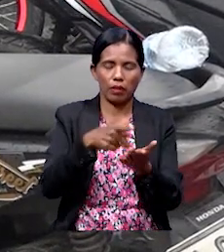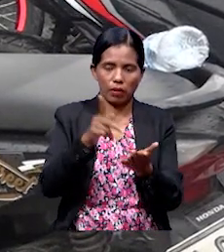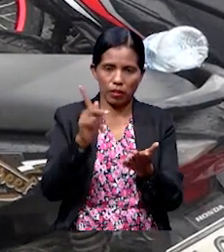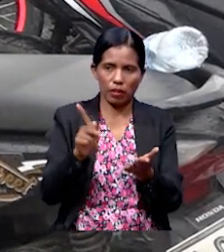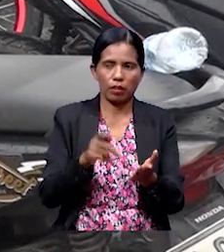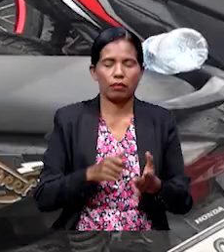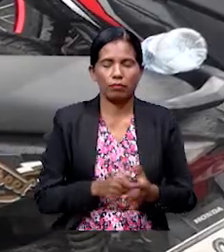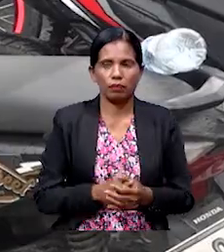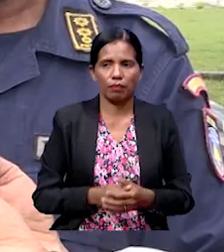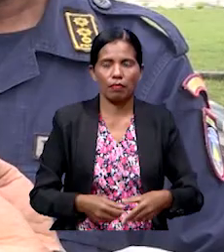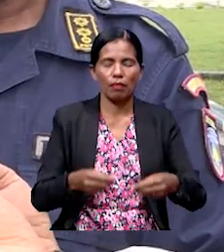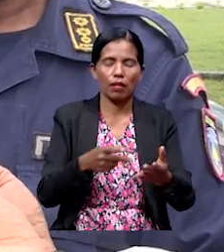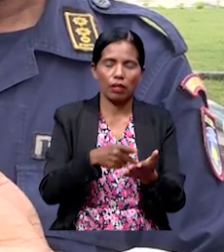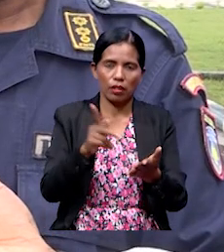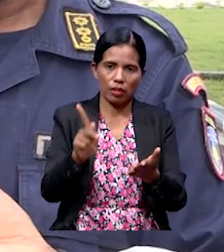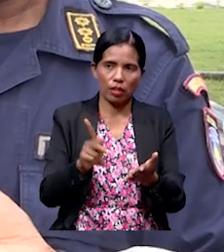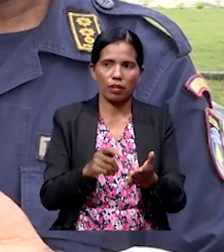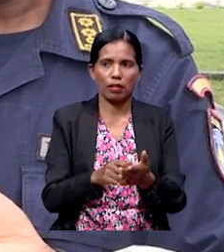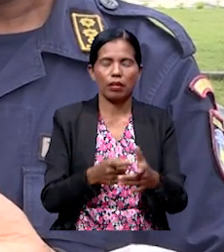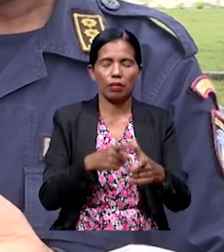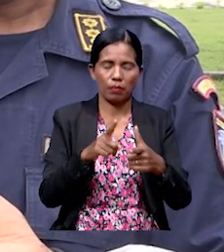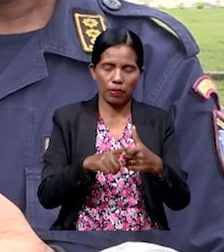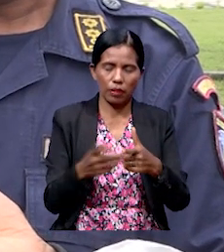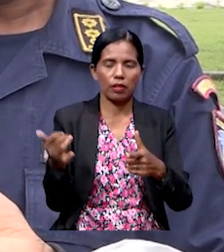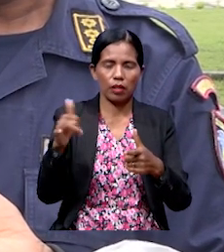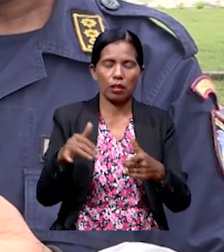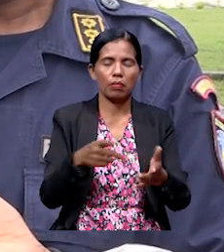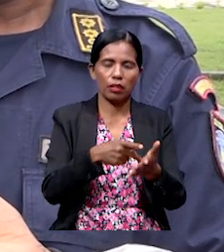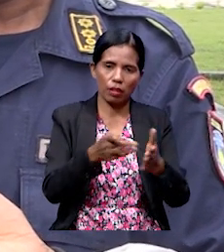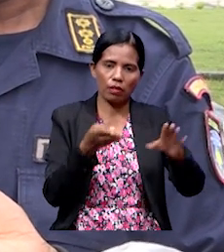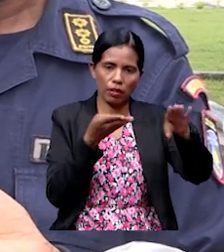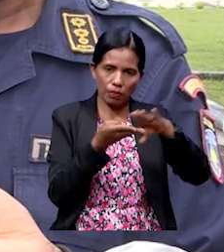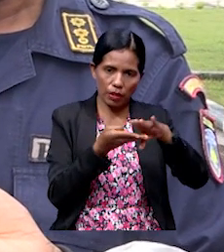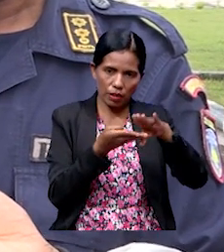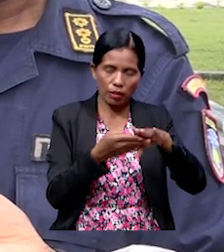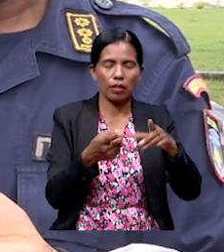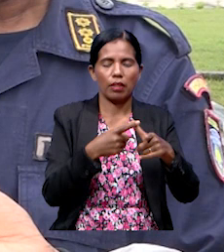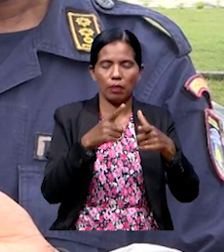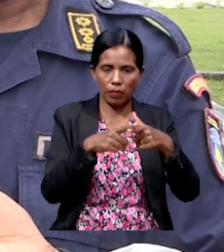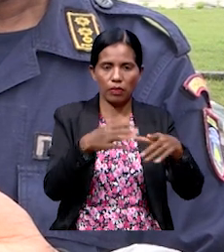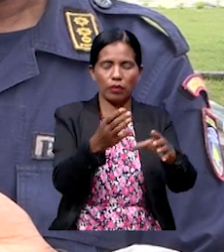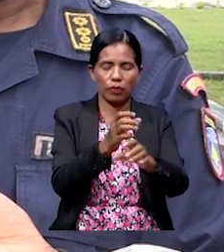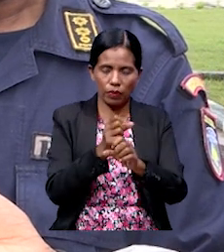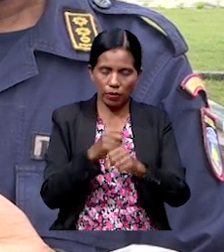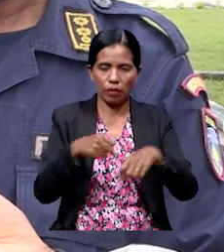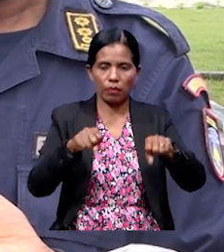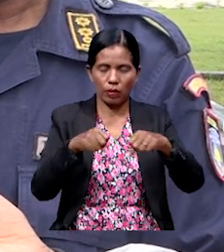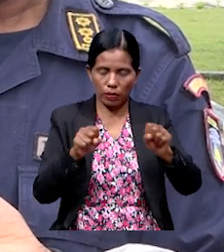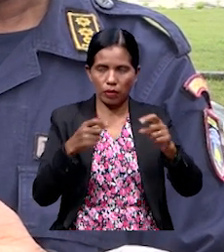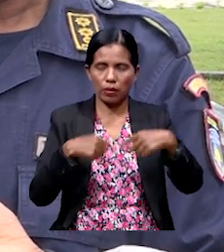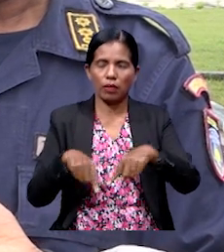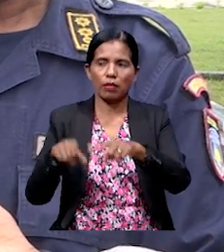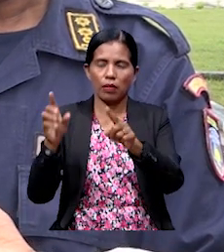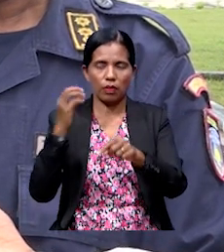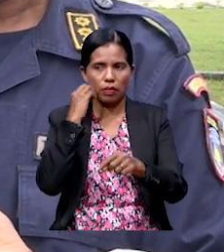bilite multa ne basira pois sira basele ke banku maklur file file ini ya bersih